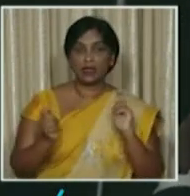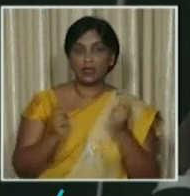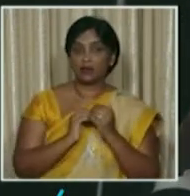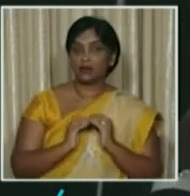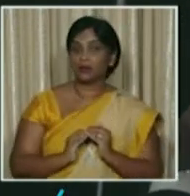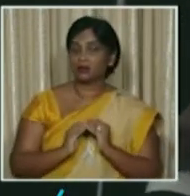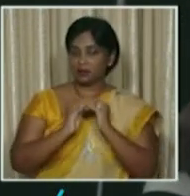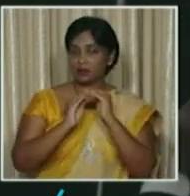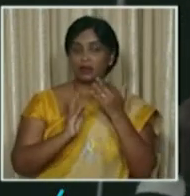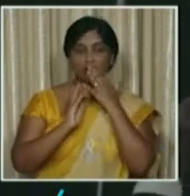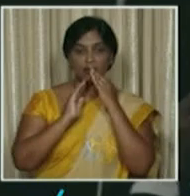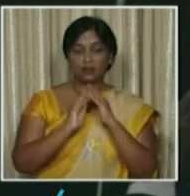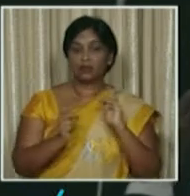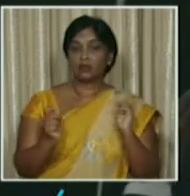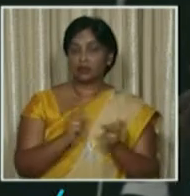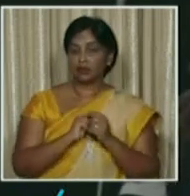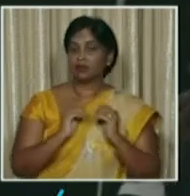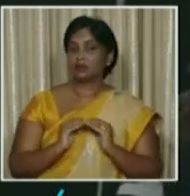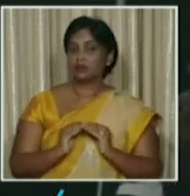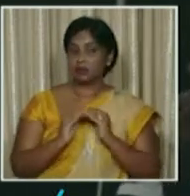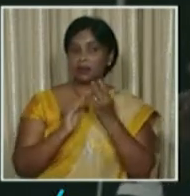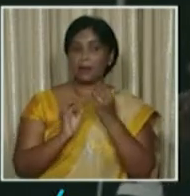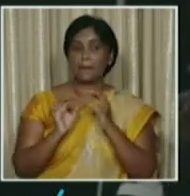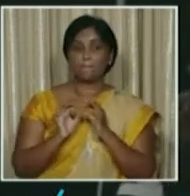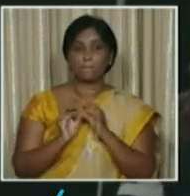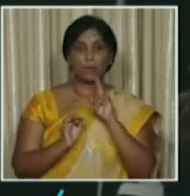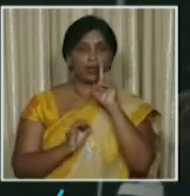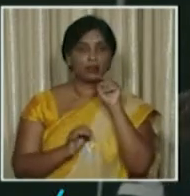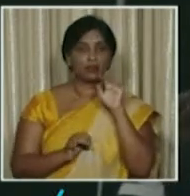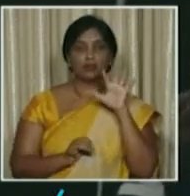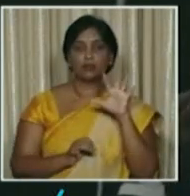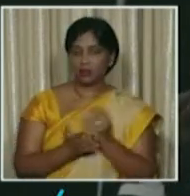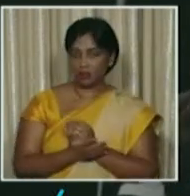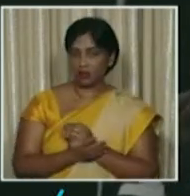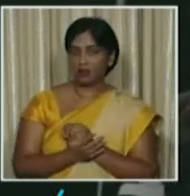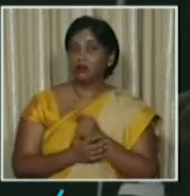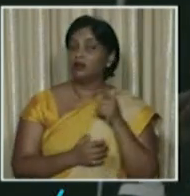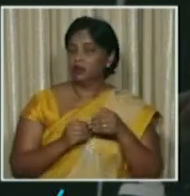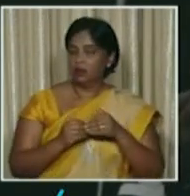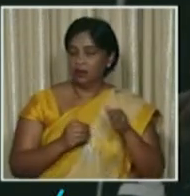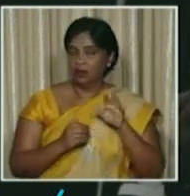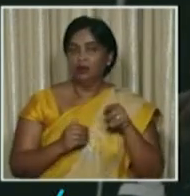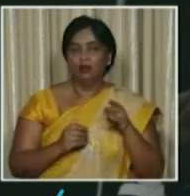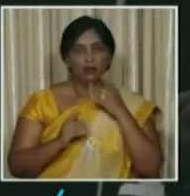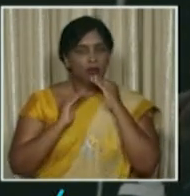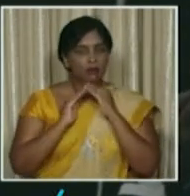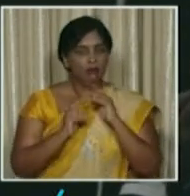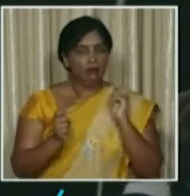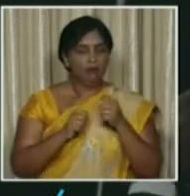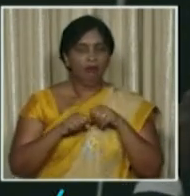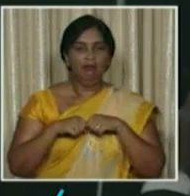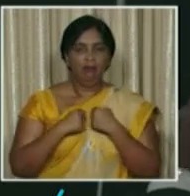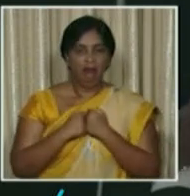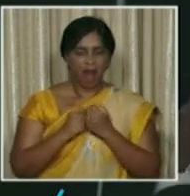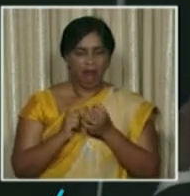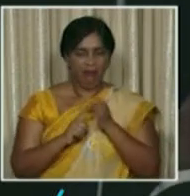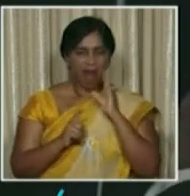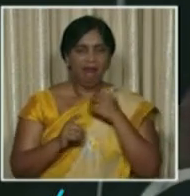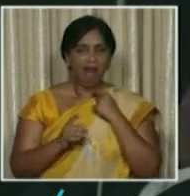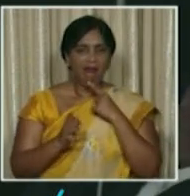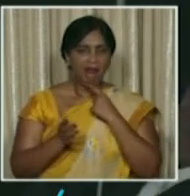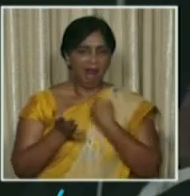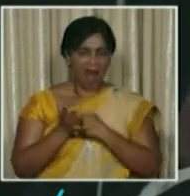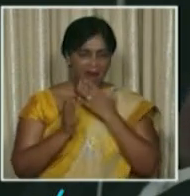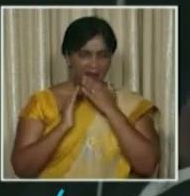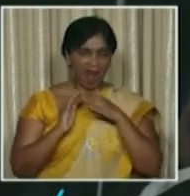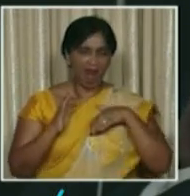ඒ සඳහා පාසල් ක්‍රිකට් ක්‍රීඩා සංවර්ධනට රුපියල් බිලියන 1.5ක් වෙන් කළා තිනවා. මේ වෙනකොට පාසල් ක්‍රිකට් සංගමේ සභාපතිතුමයි දැනට රාජකීය